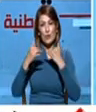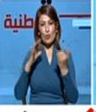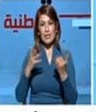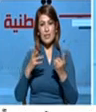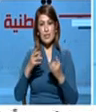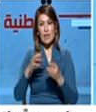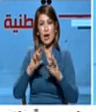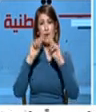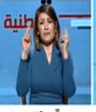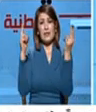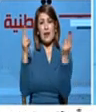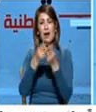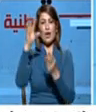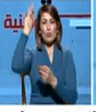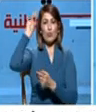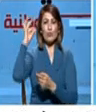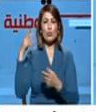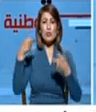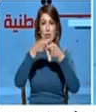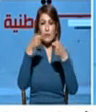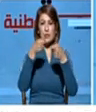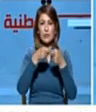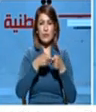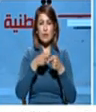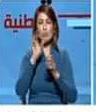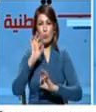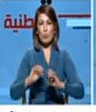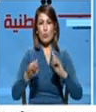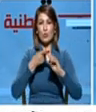دول العالم عم للضغط على شبكه الاتصال